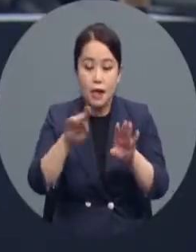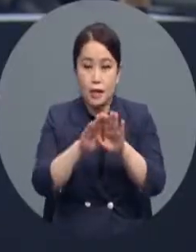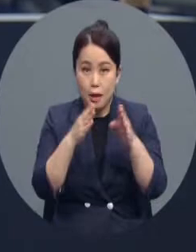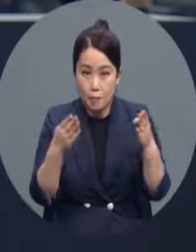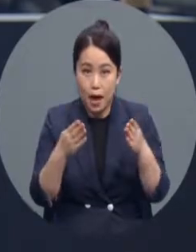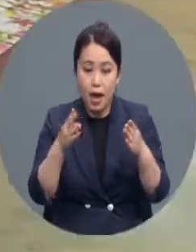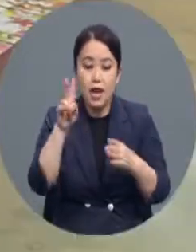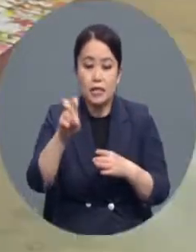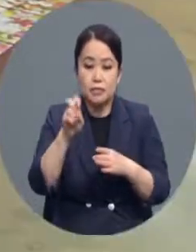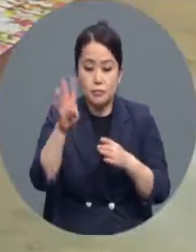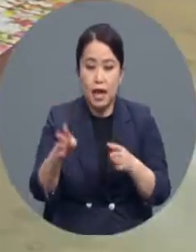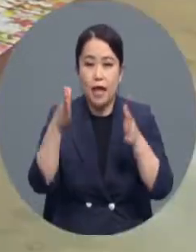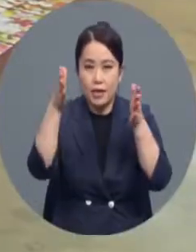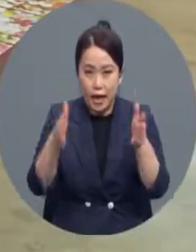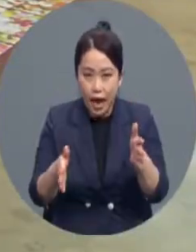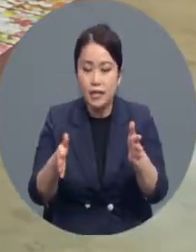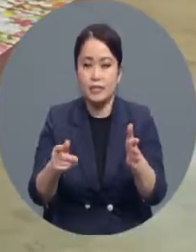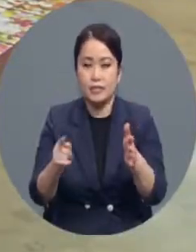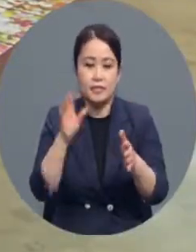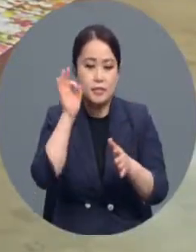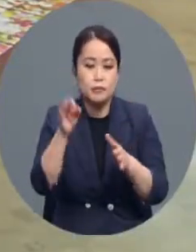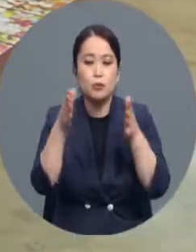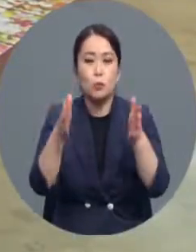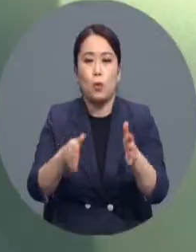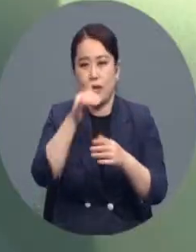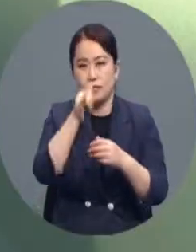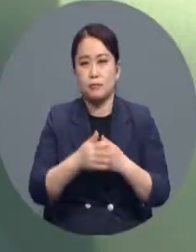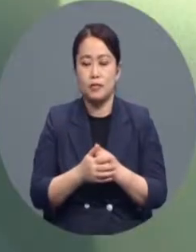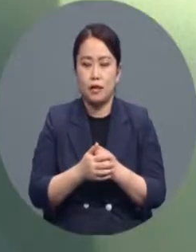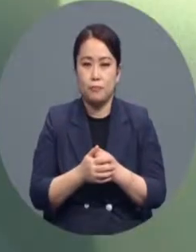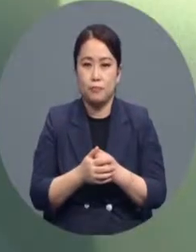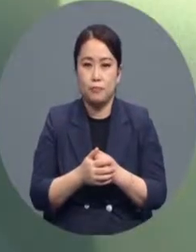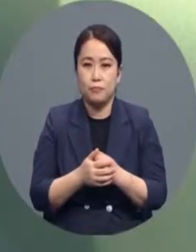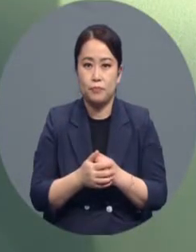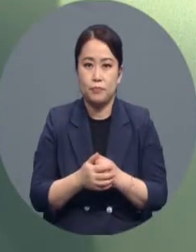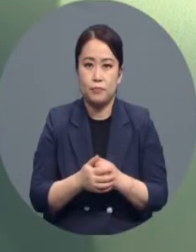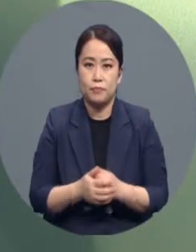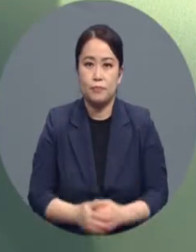24일까지 열흘간 해운대 백스코에서 열립니다. MBC 뉴스 배모입니다.